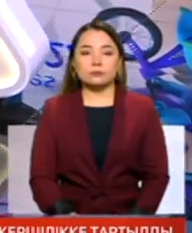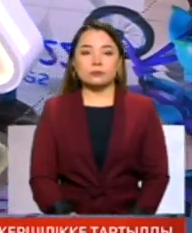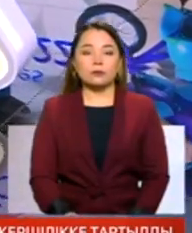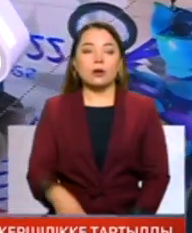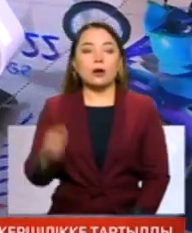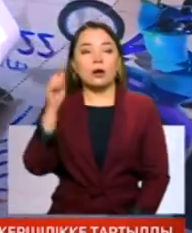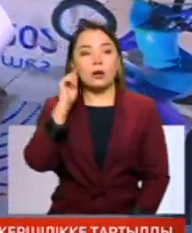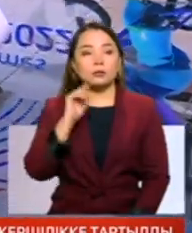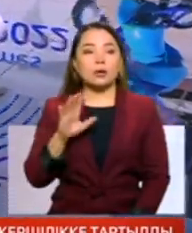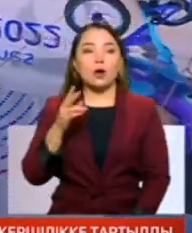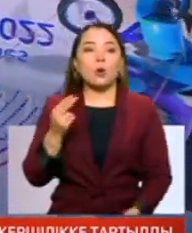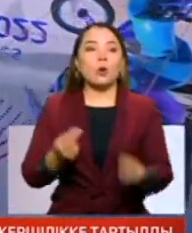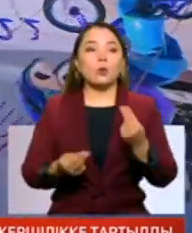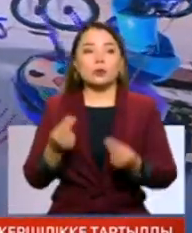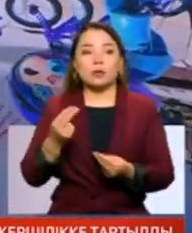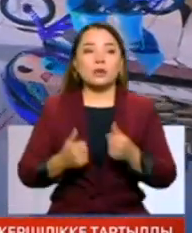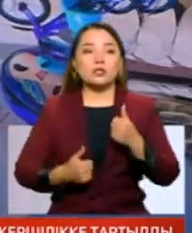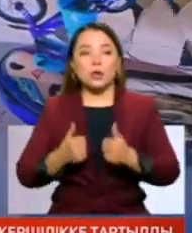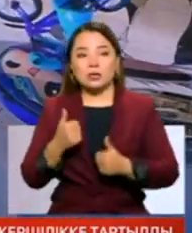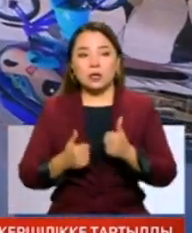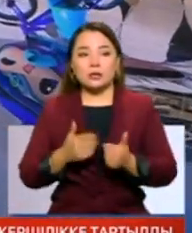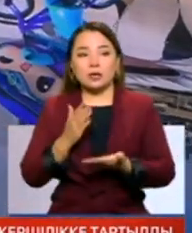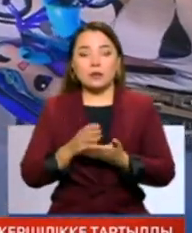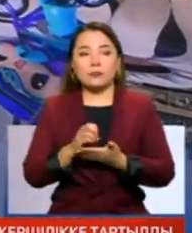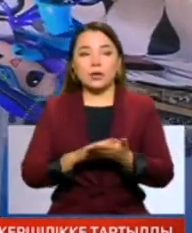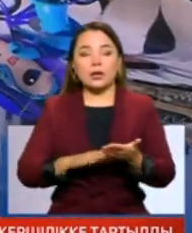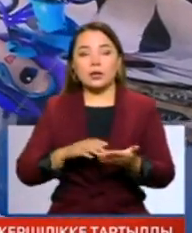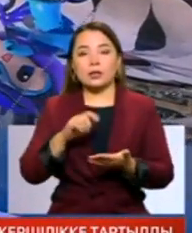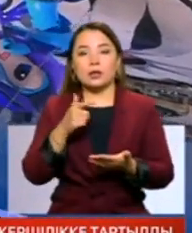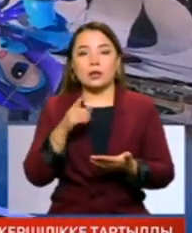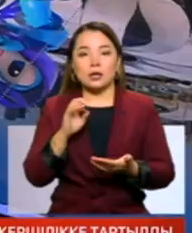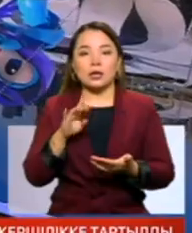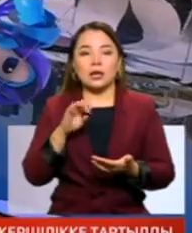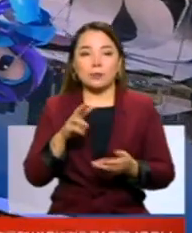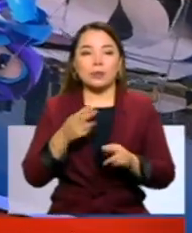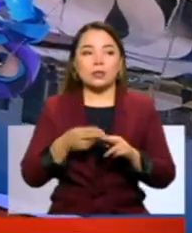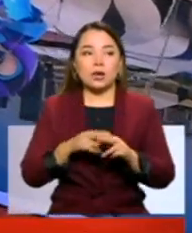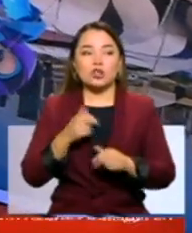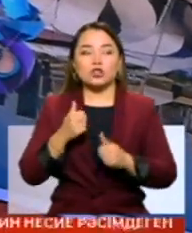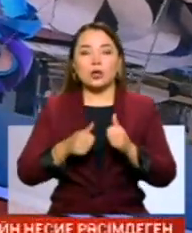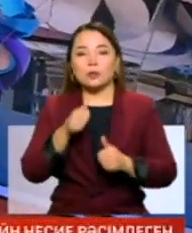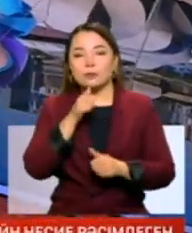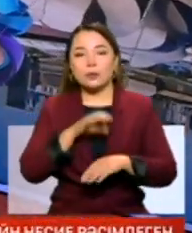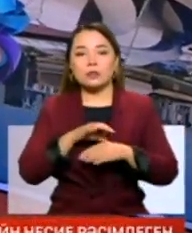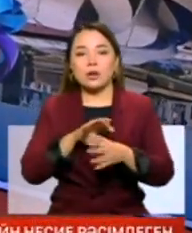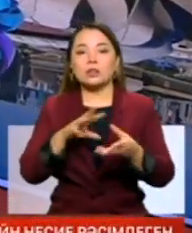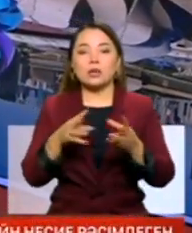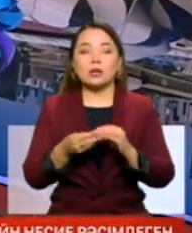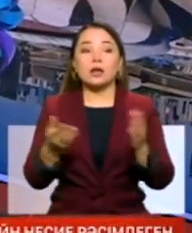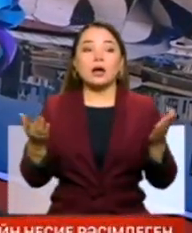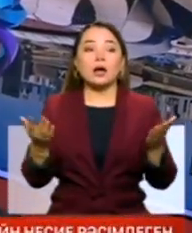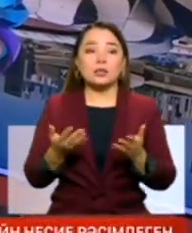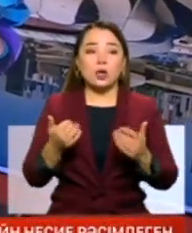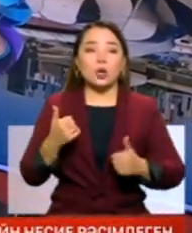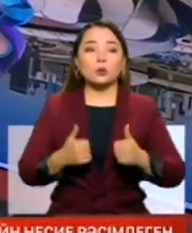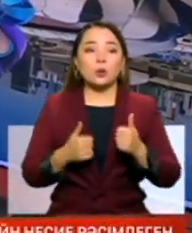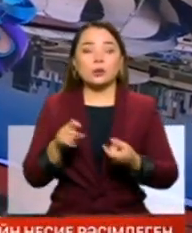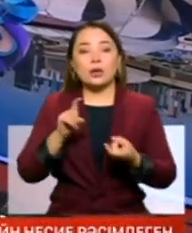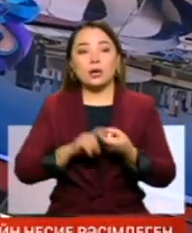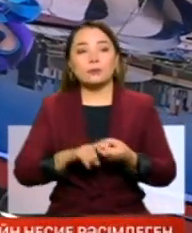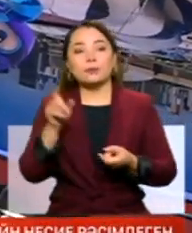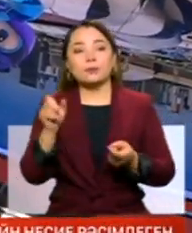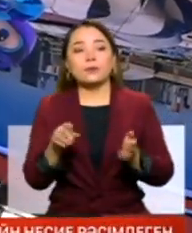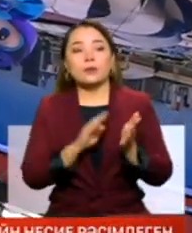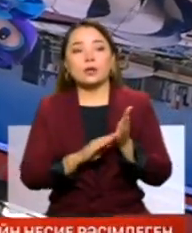Азия ойындары жалғасуда, медальға талас қызған. Бүгін грек-рим күресінің шеберлері жарыс жолына шықты. Балуандар нәтижесі қандай? Дода ортасында жүрген